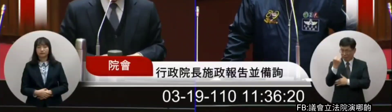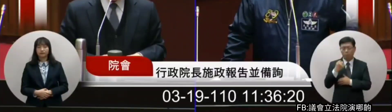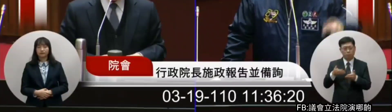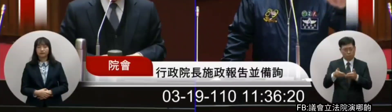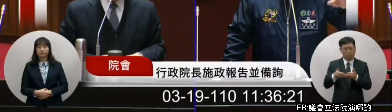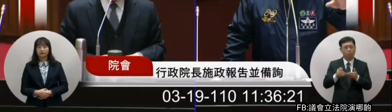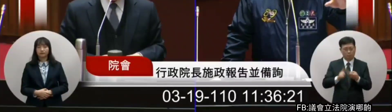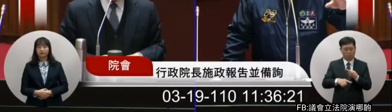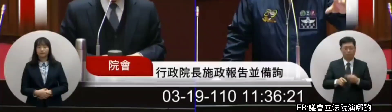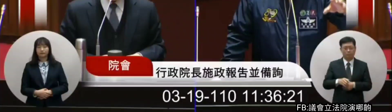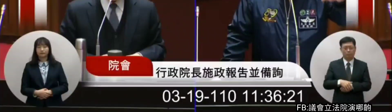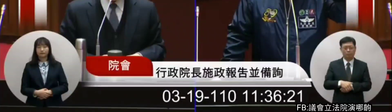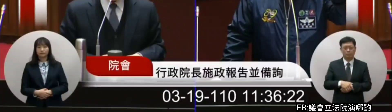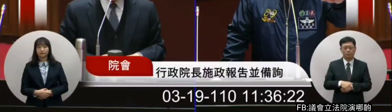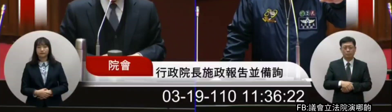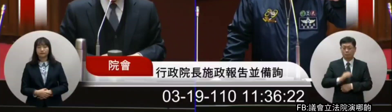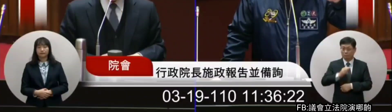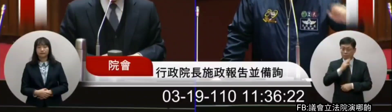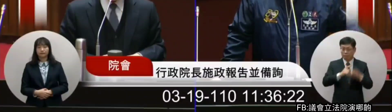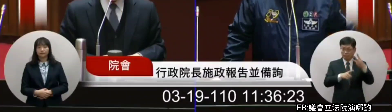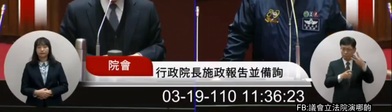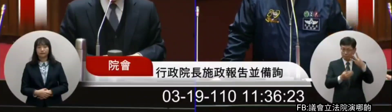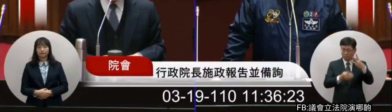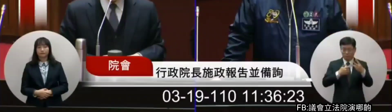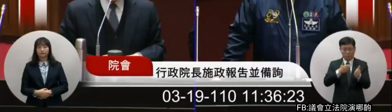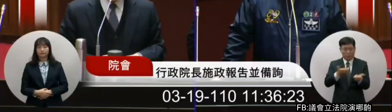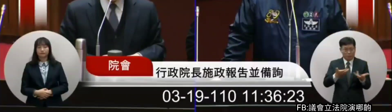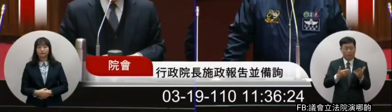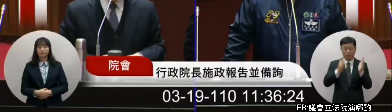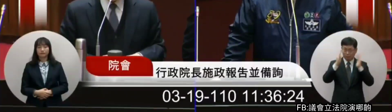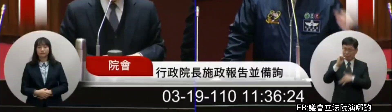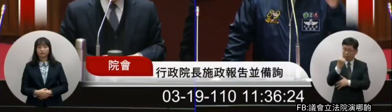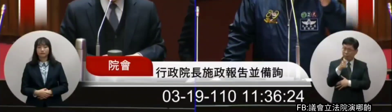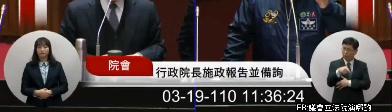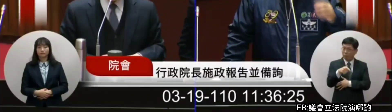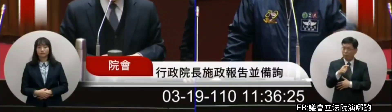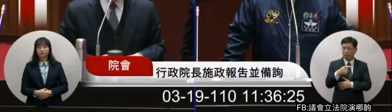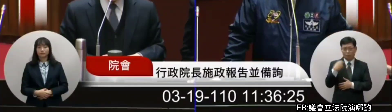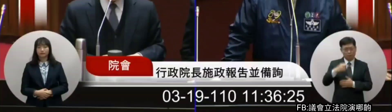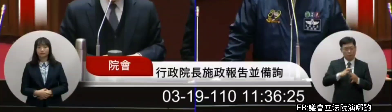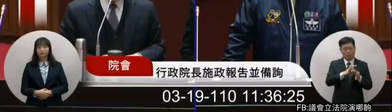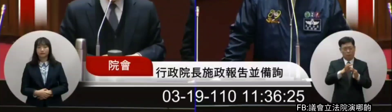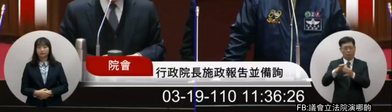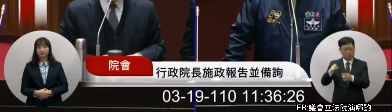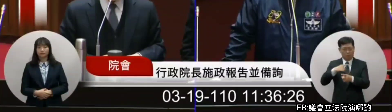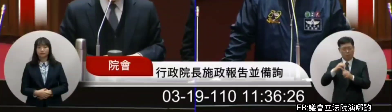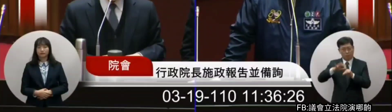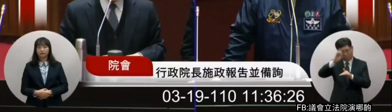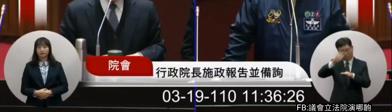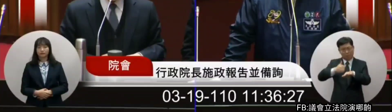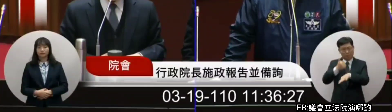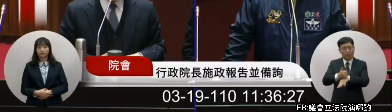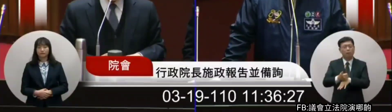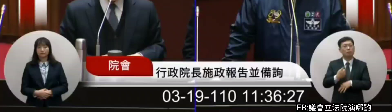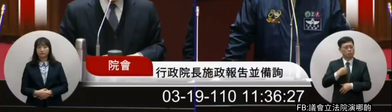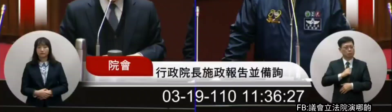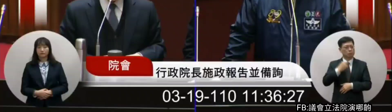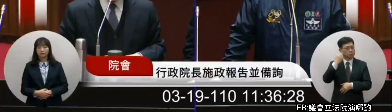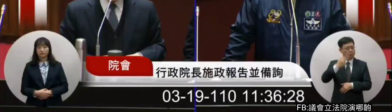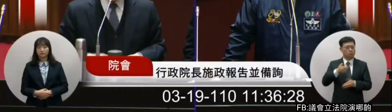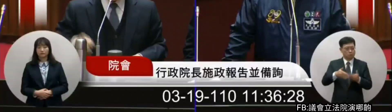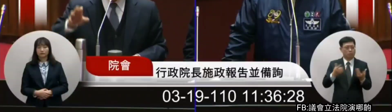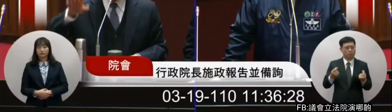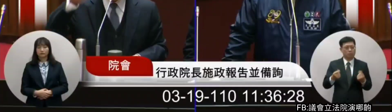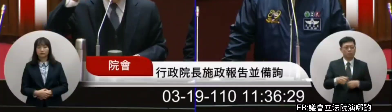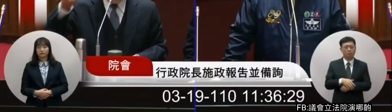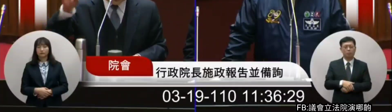要，但是319枪击案的正义，而且牵扯到民进党的执政，本席觉得也很